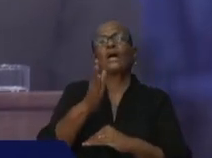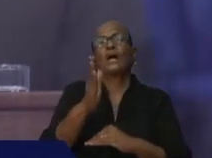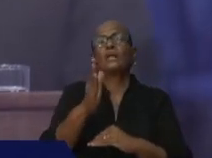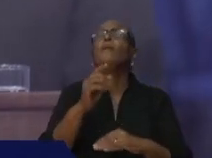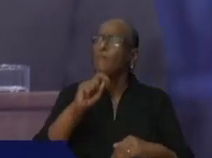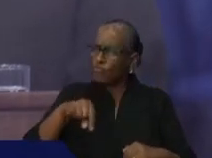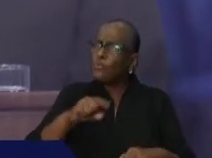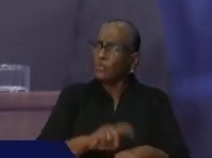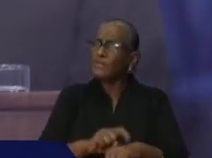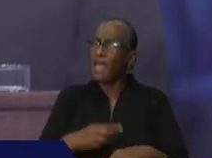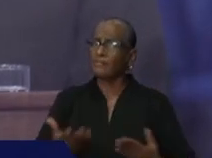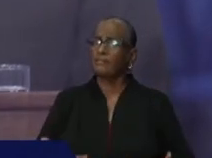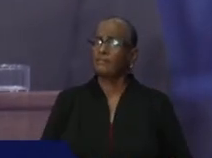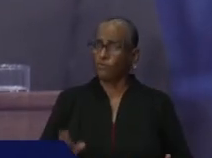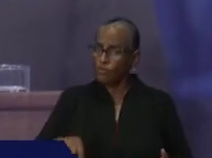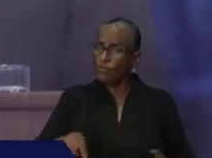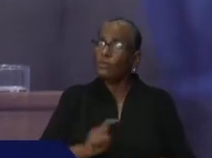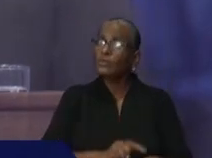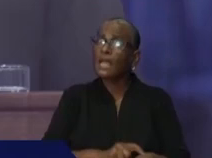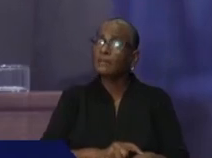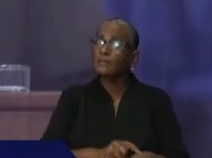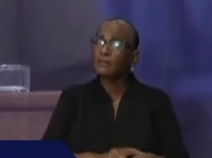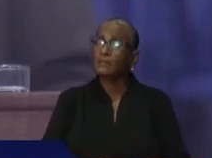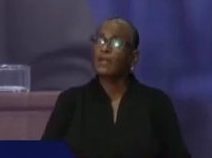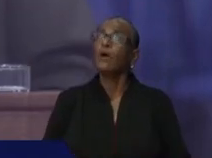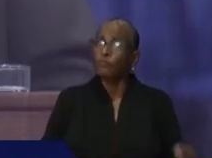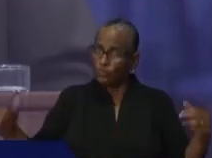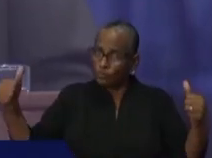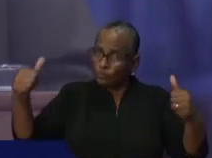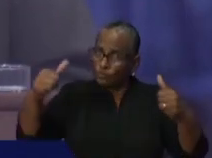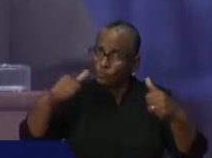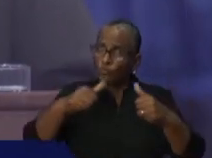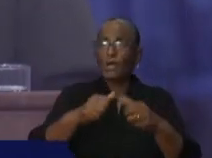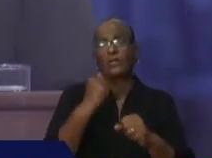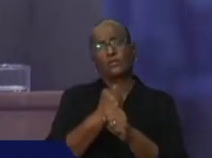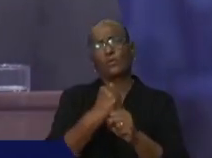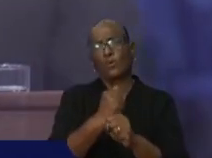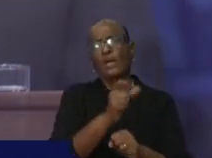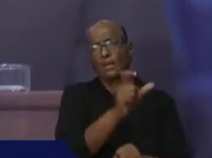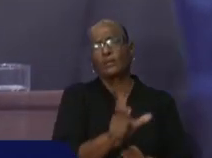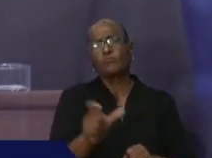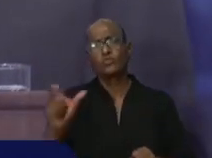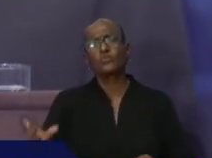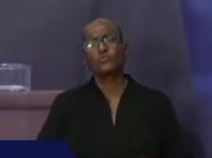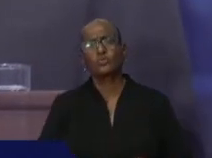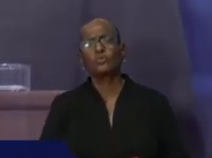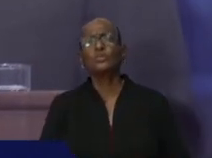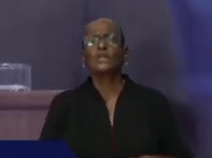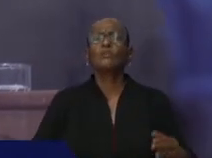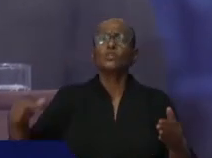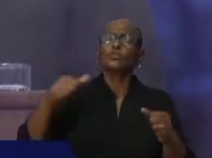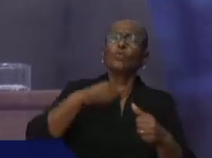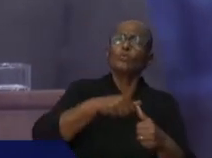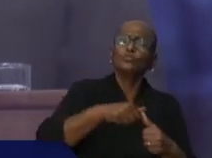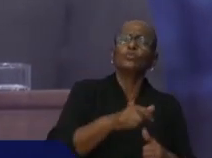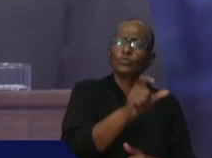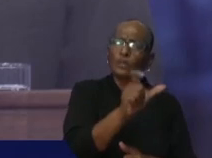wordt tijd dat we tegemoet komen aan de werkende klasse. Het wordt tijd dat we tegemoet komen aan de ambtenaren